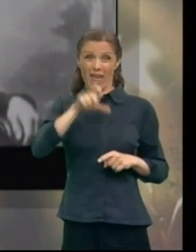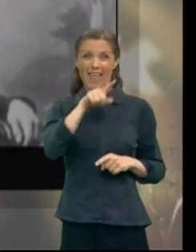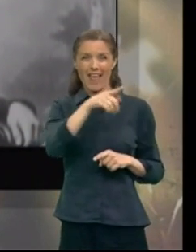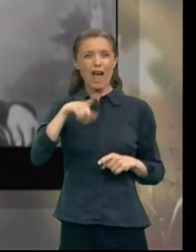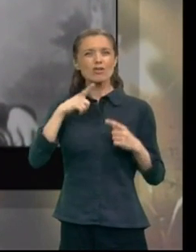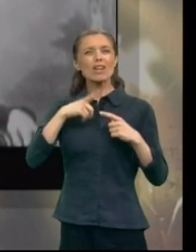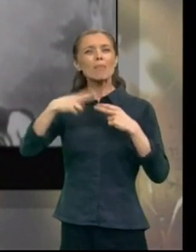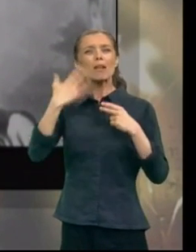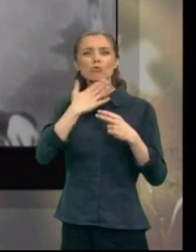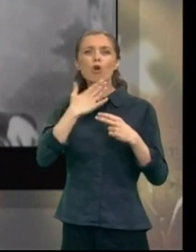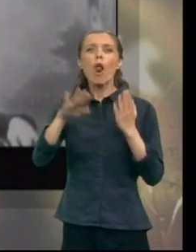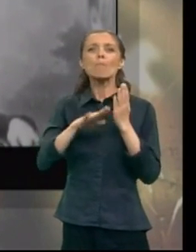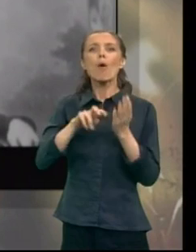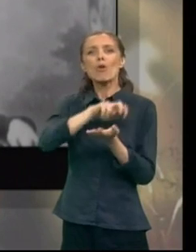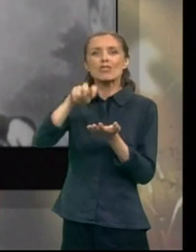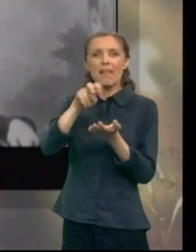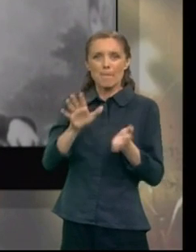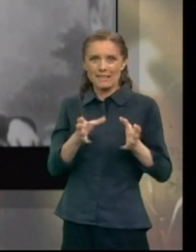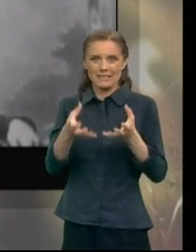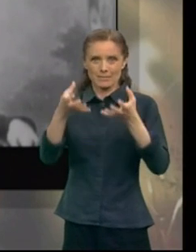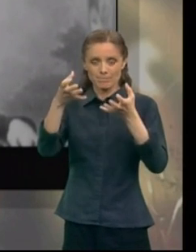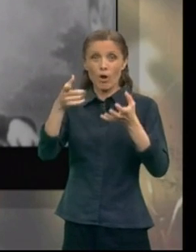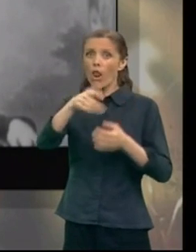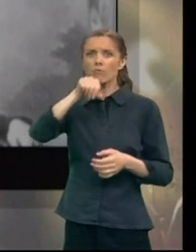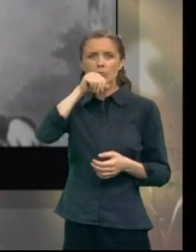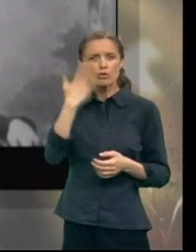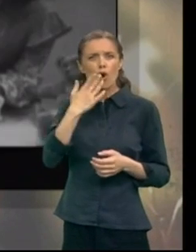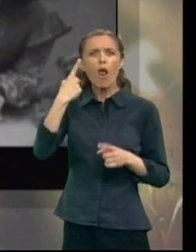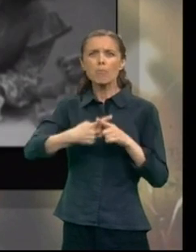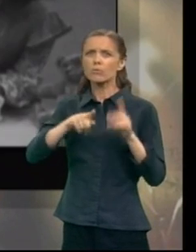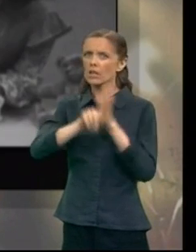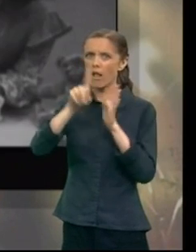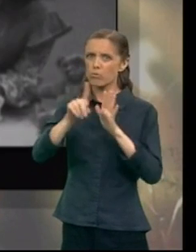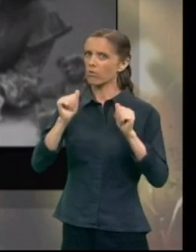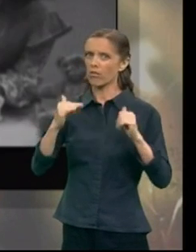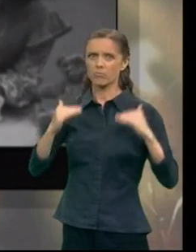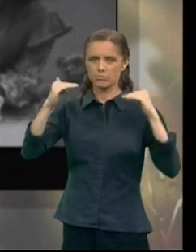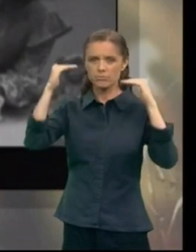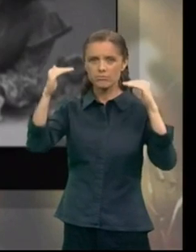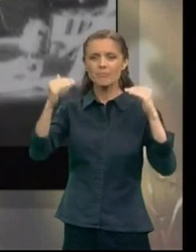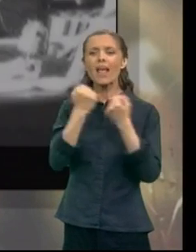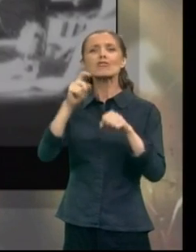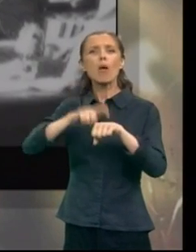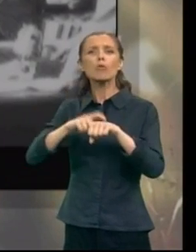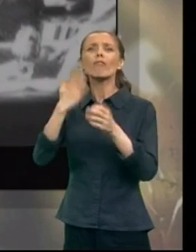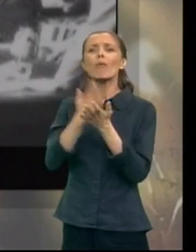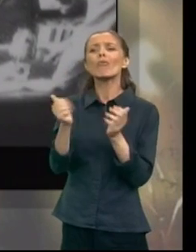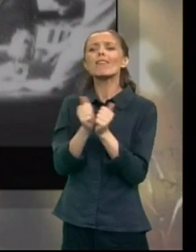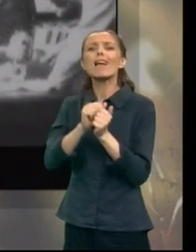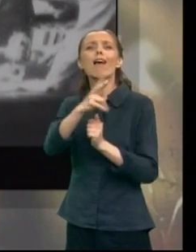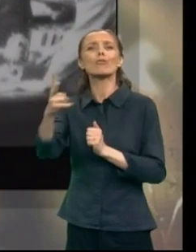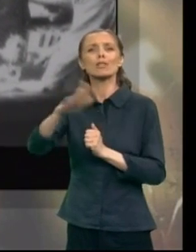uznosila ju u stepenice. Volela je školu i bila nadprosečna učenica. Slobodno vreme provodila je sa drugom decom kad god je to bilo